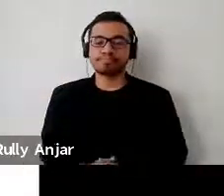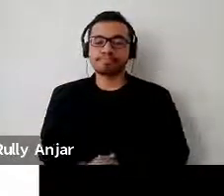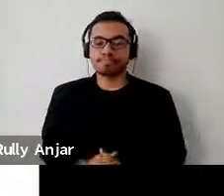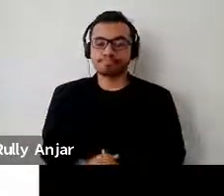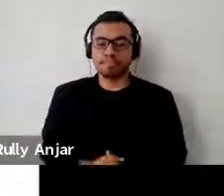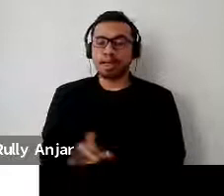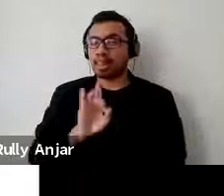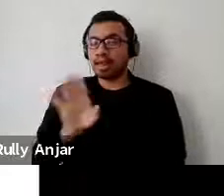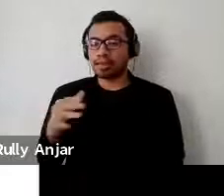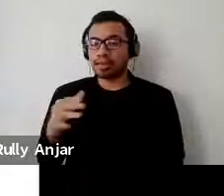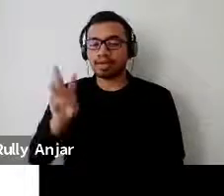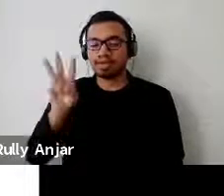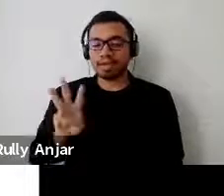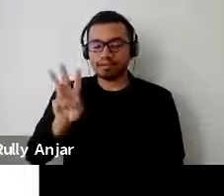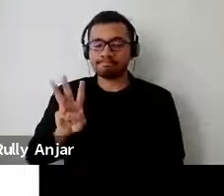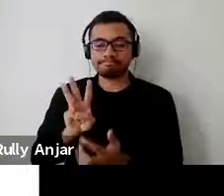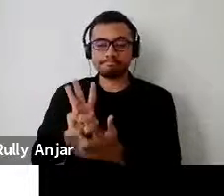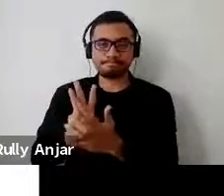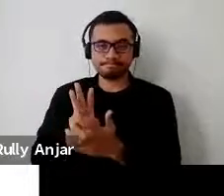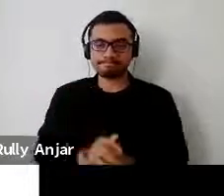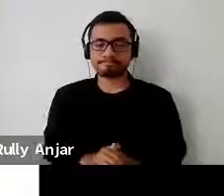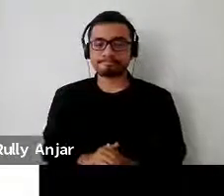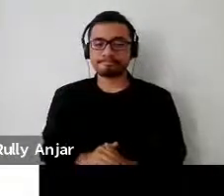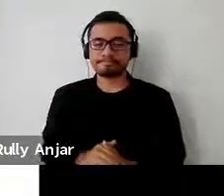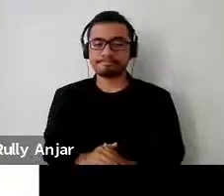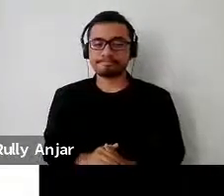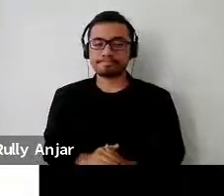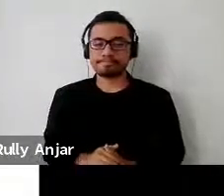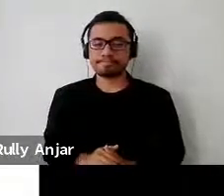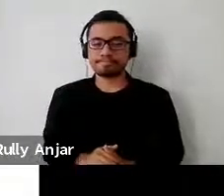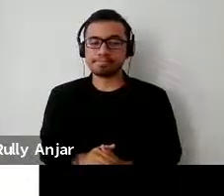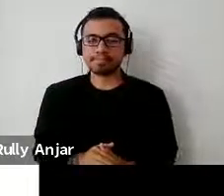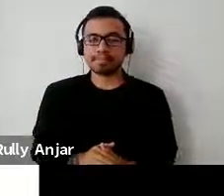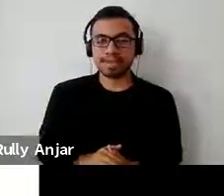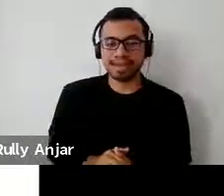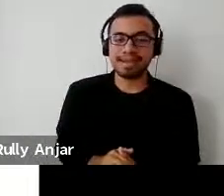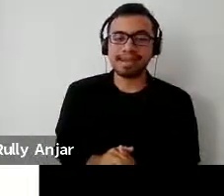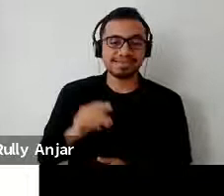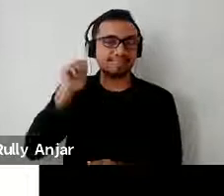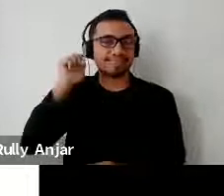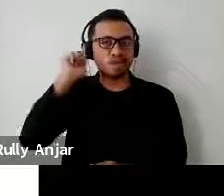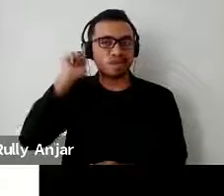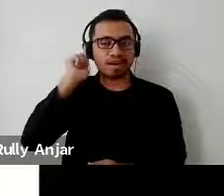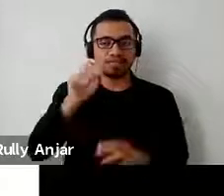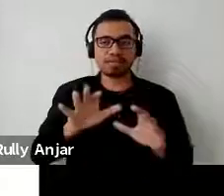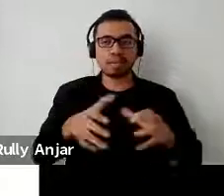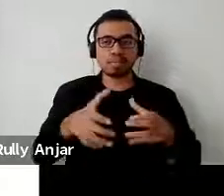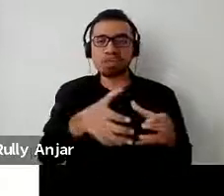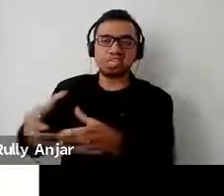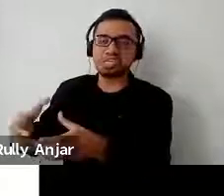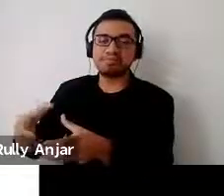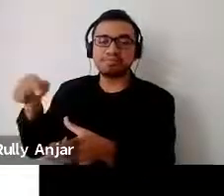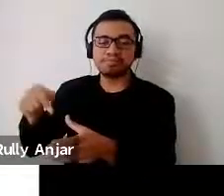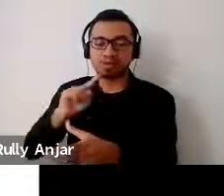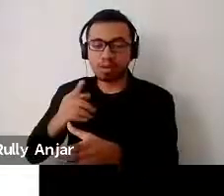hal yang ketiga yang menyebabkan termarginalisasi isu perempuan adalah kurangnya representasi perempuan dalam gugus